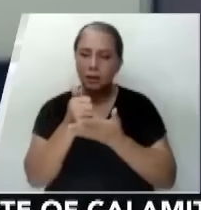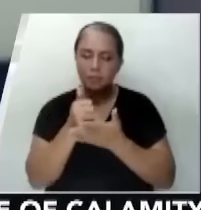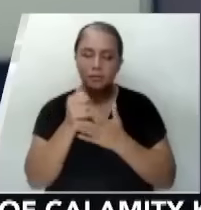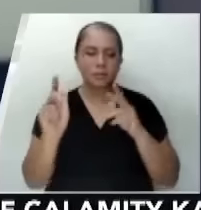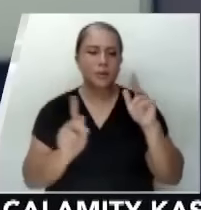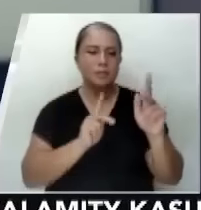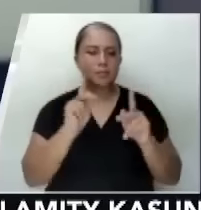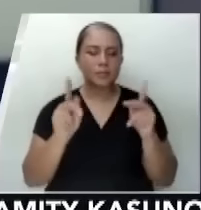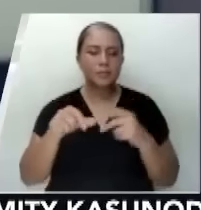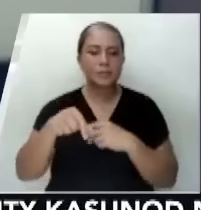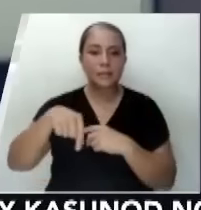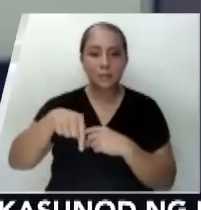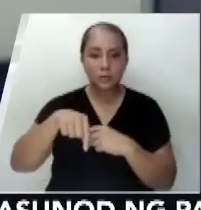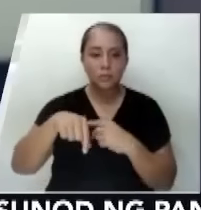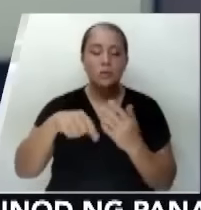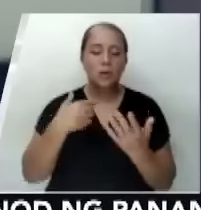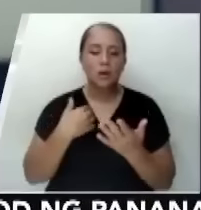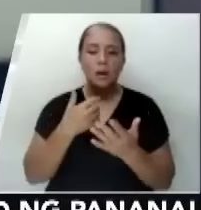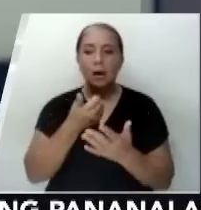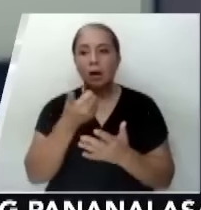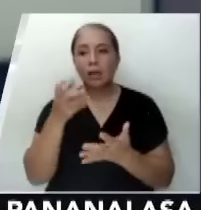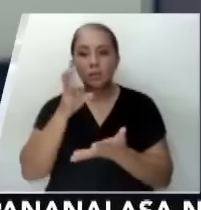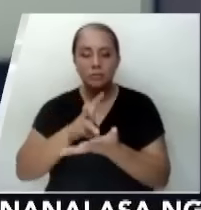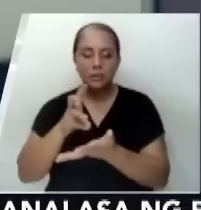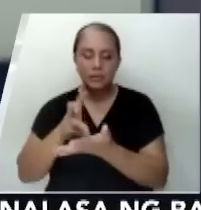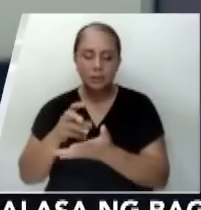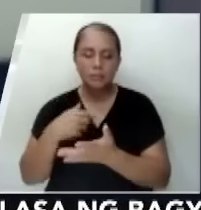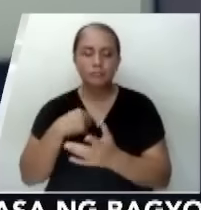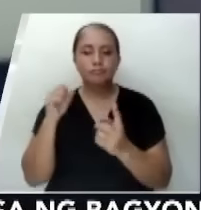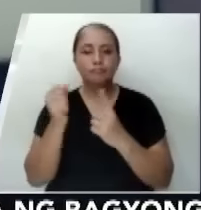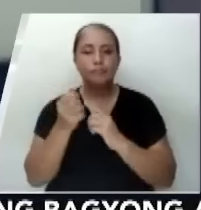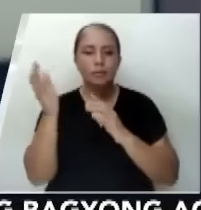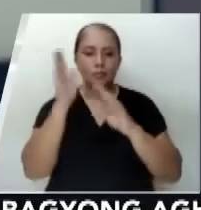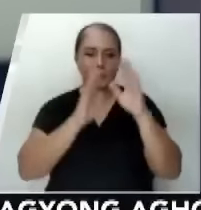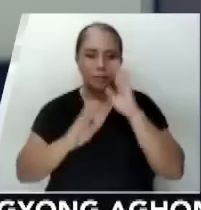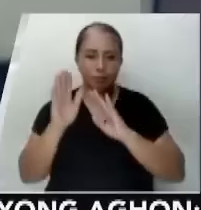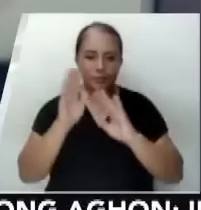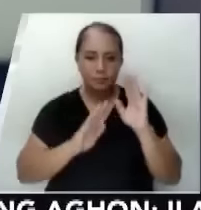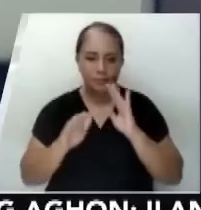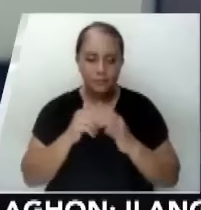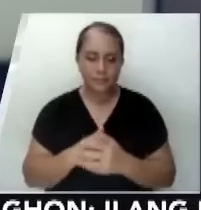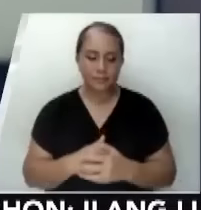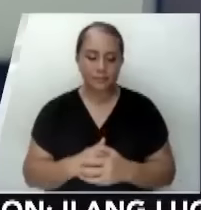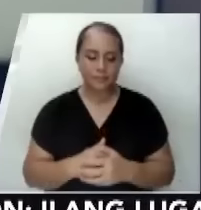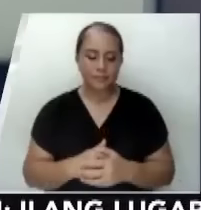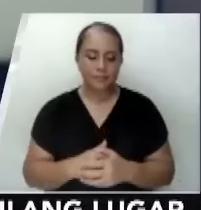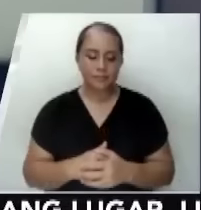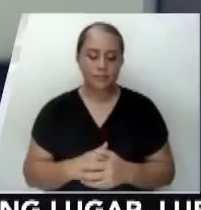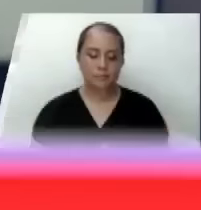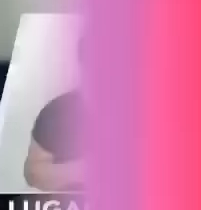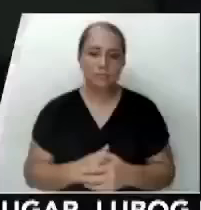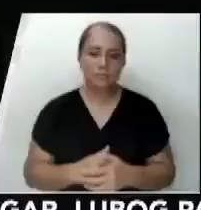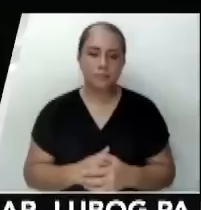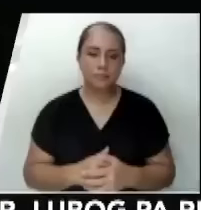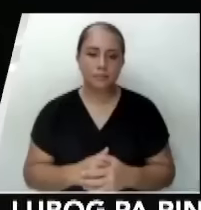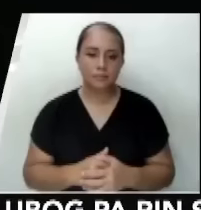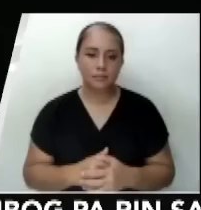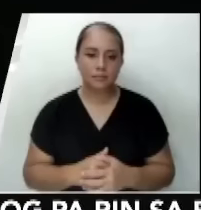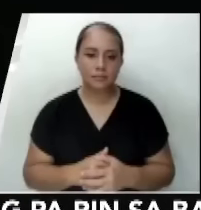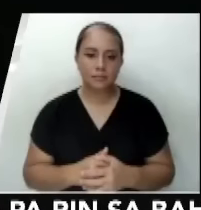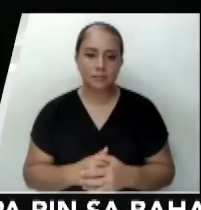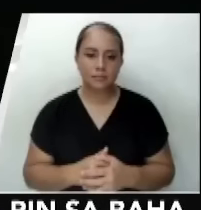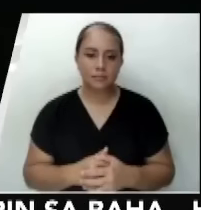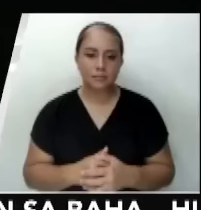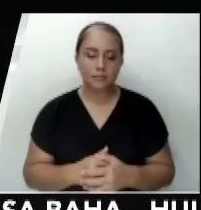Quezon, ilang bayan ang isinailalim na sa state of calamity. Tinutukan yan live ni Denise Abante ng GMA Regional